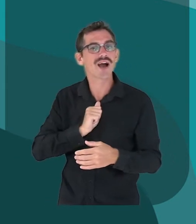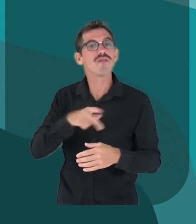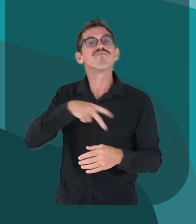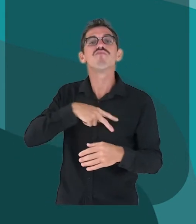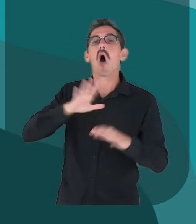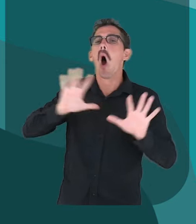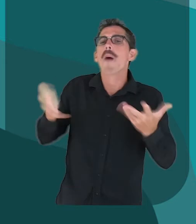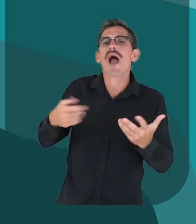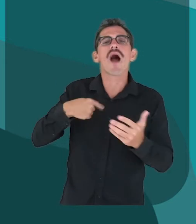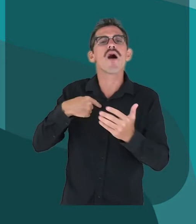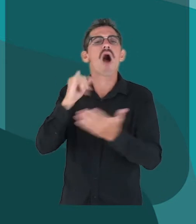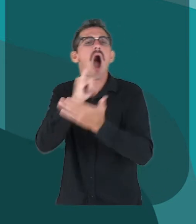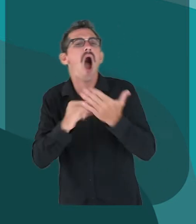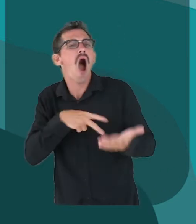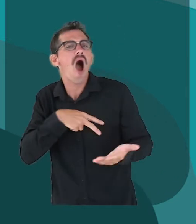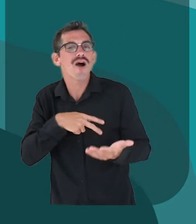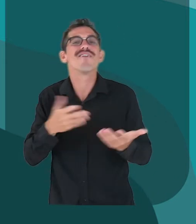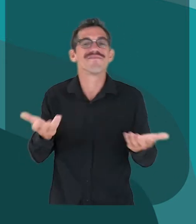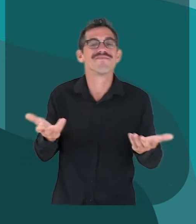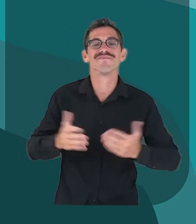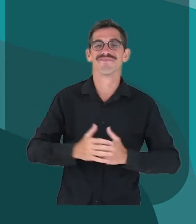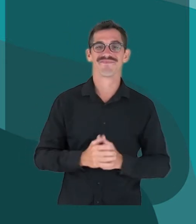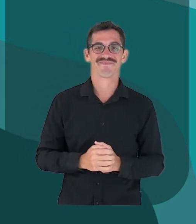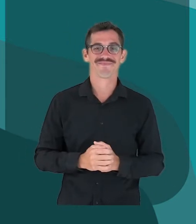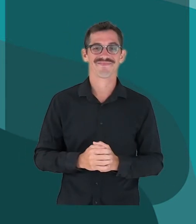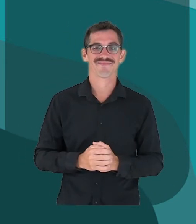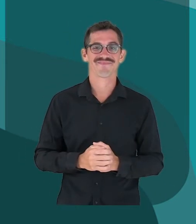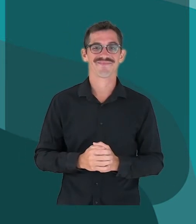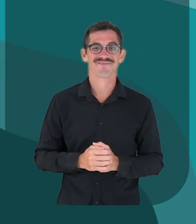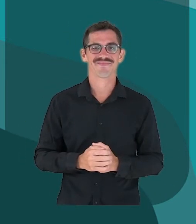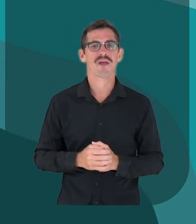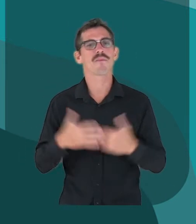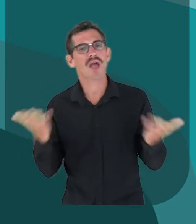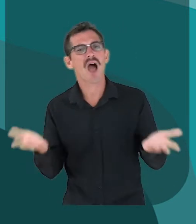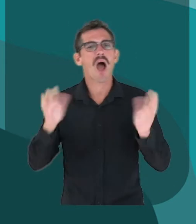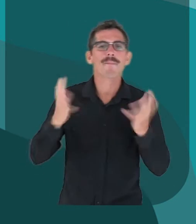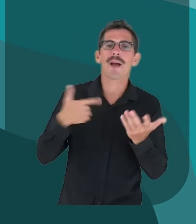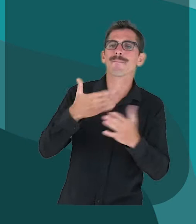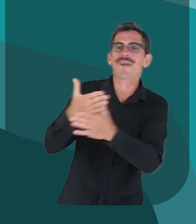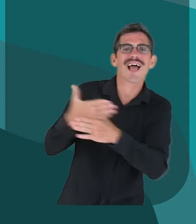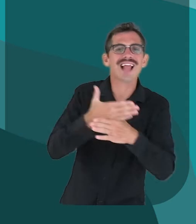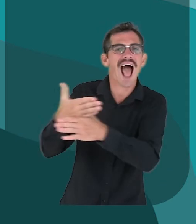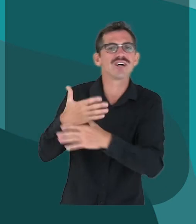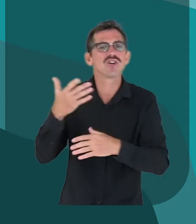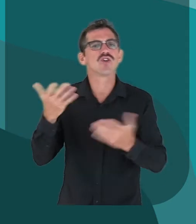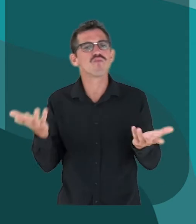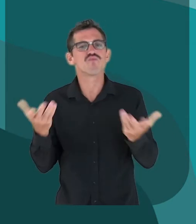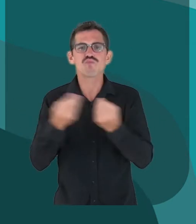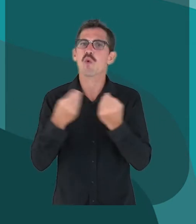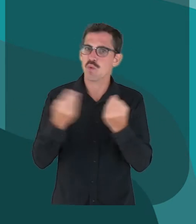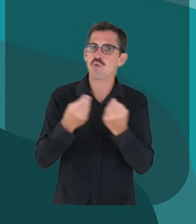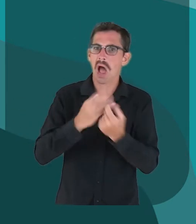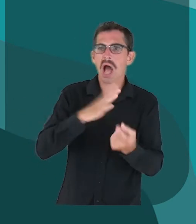expérience personnelle de l'existence au travers de mon art puis de comment je le partageais beaucoup. C'est quelque